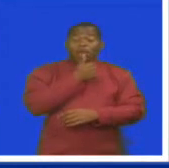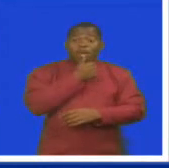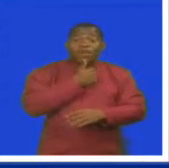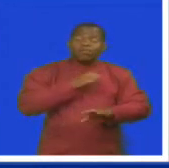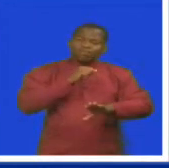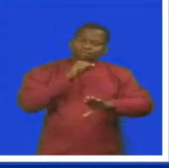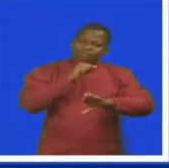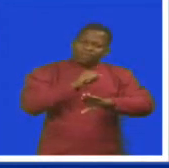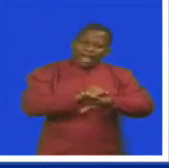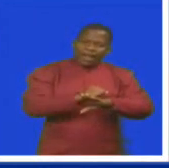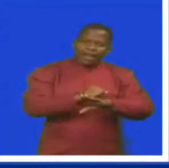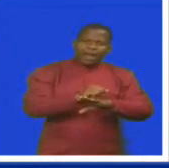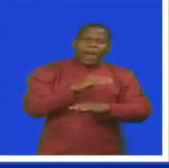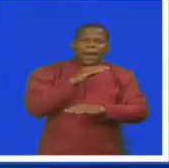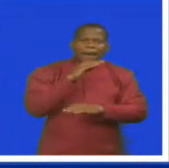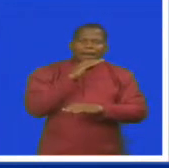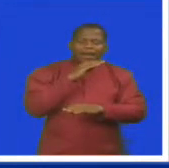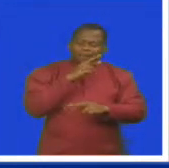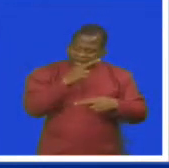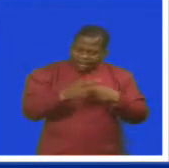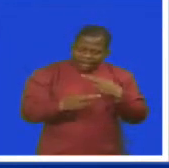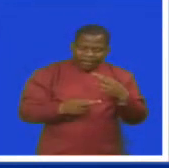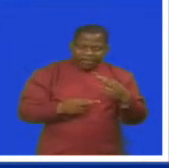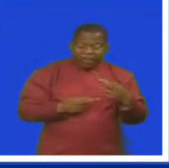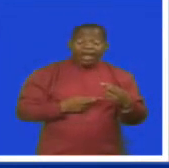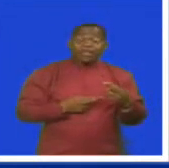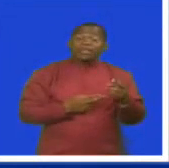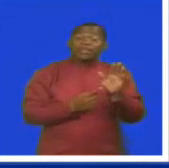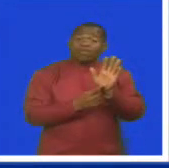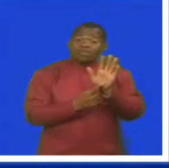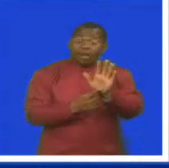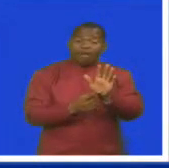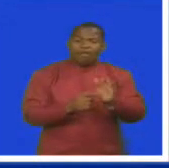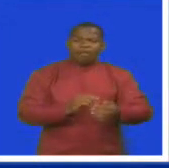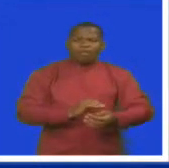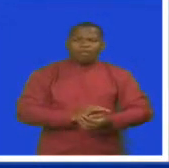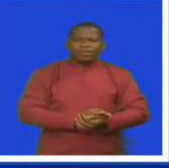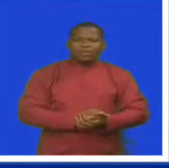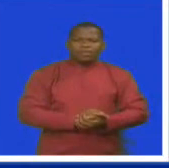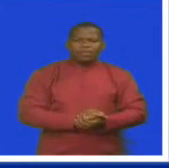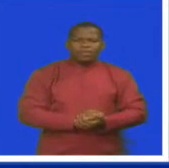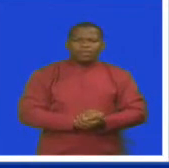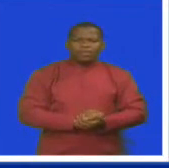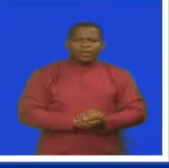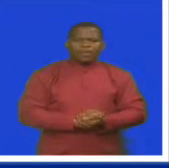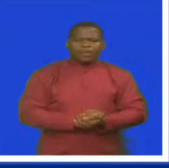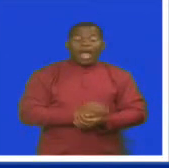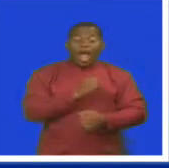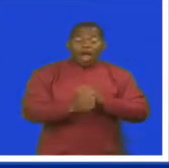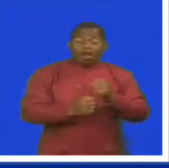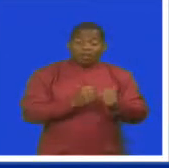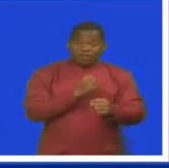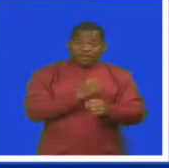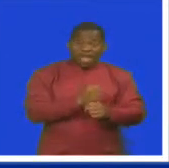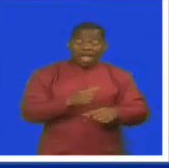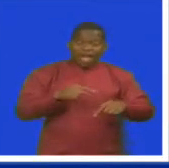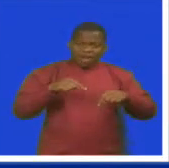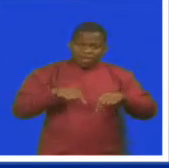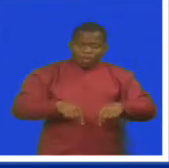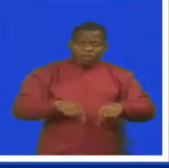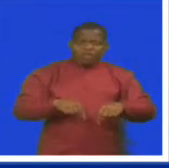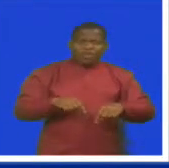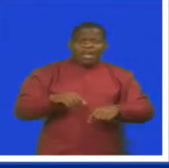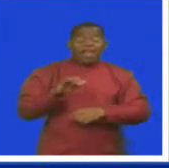nje sebabhulwa nengumoya lobhekaphi si ngekubuka kwethu ke ngomnyaka wokucala lesita kwenda lokho